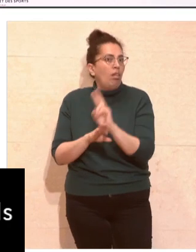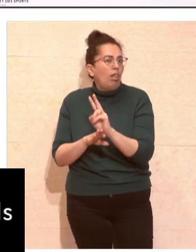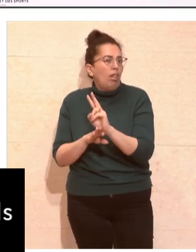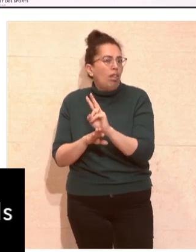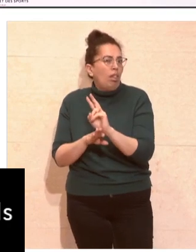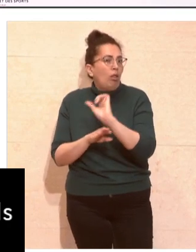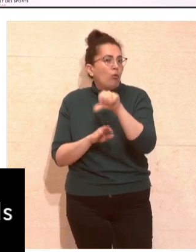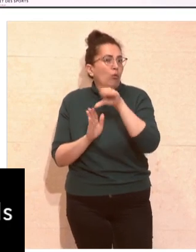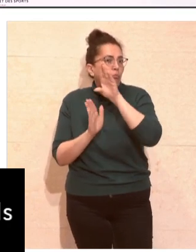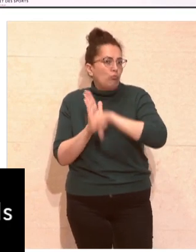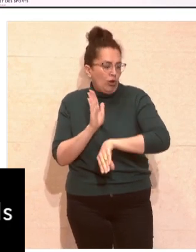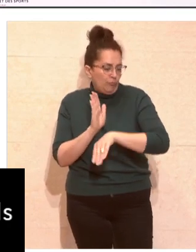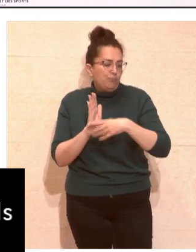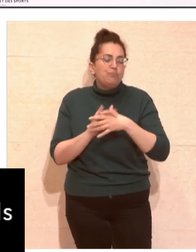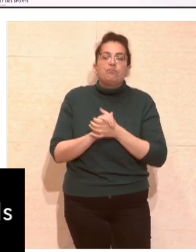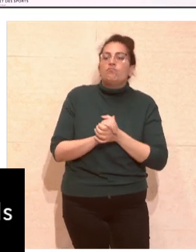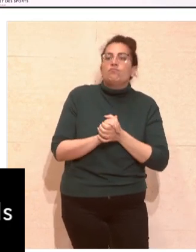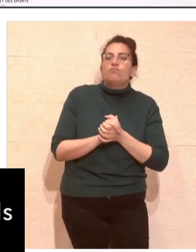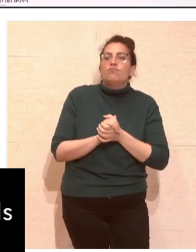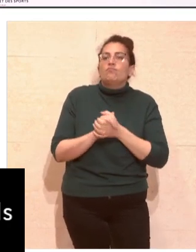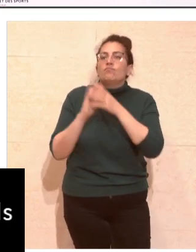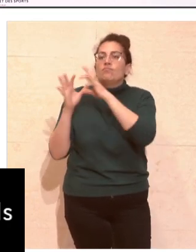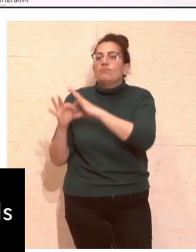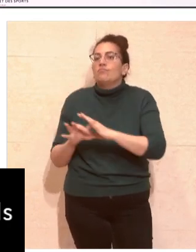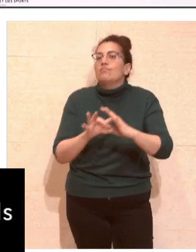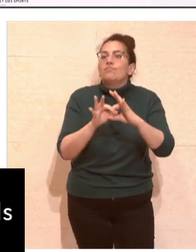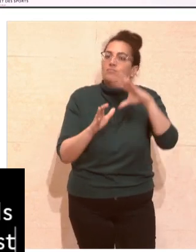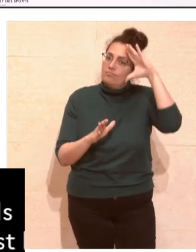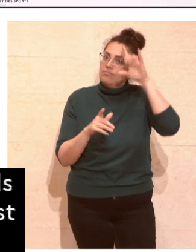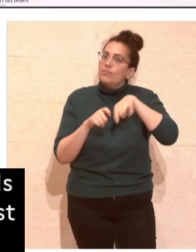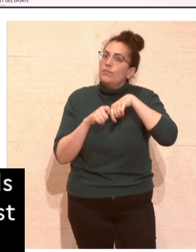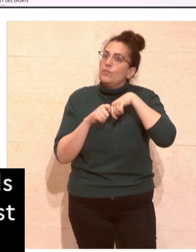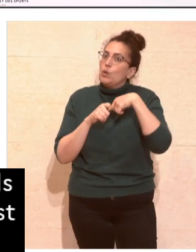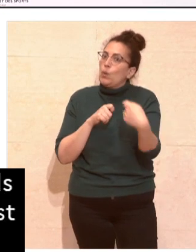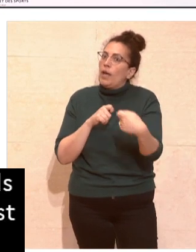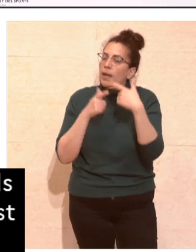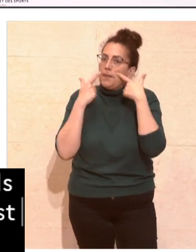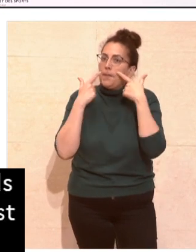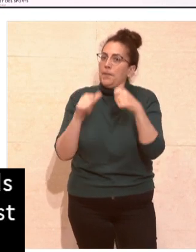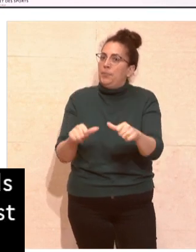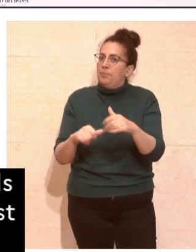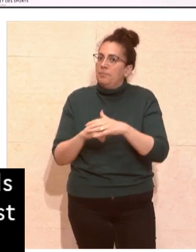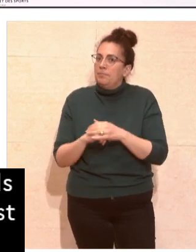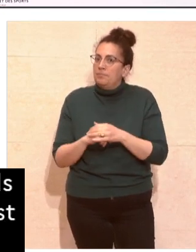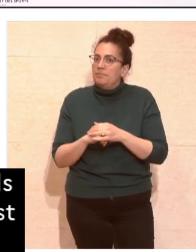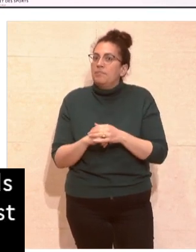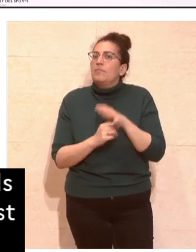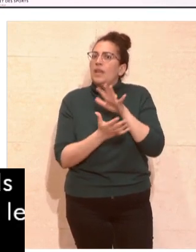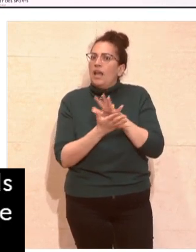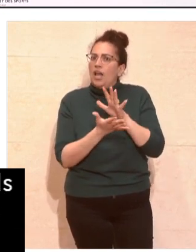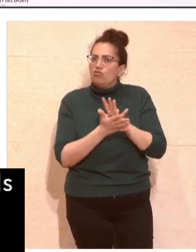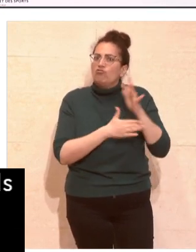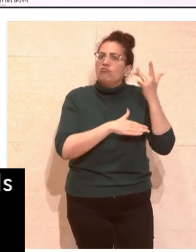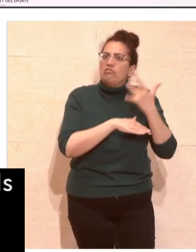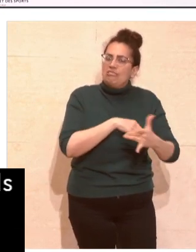qu'on gagne ? Qu'est-ce qui gagne? Ici, c'est le temps de sommeil en phase 1 et en phase 2. On voit que, surtout chez les plus âgés, on a